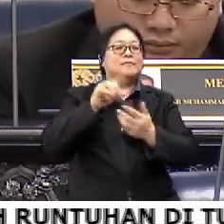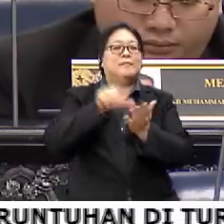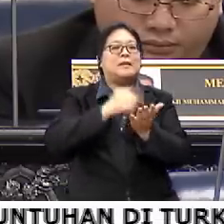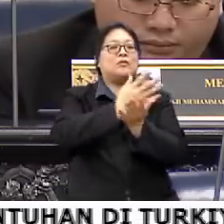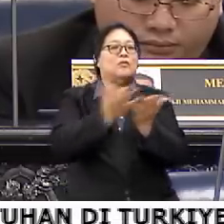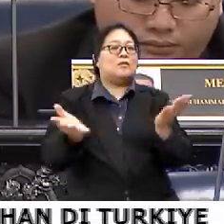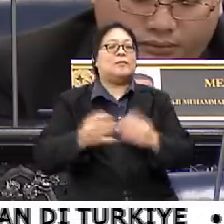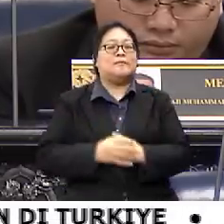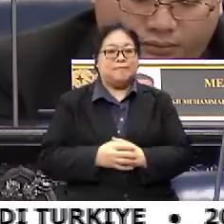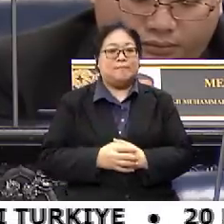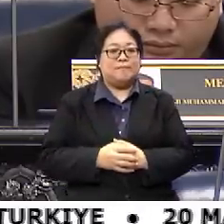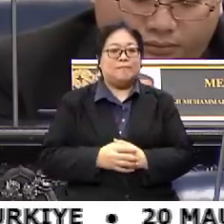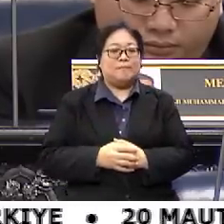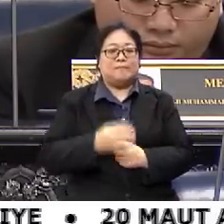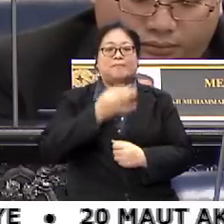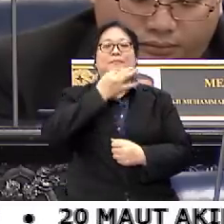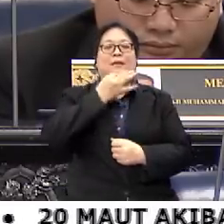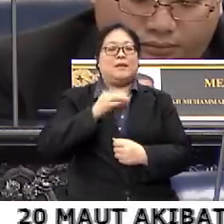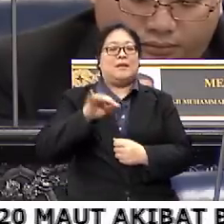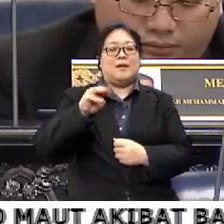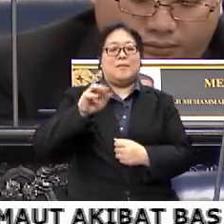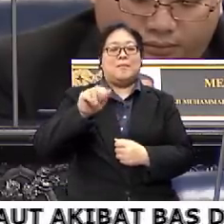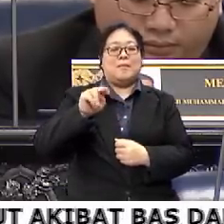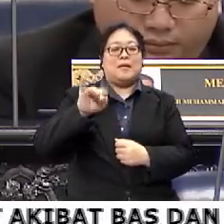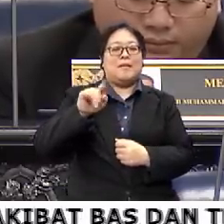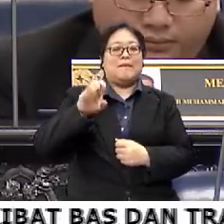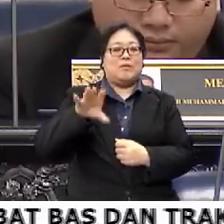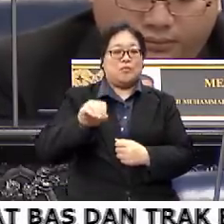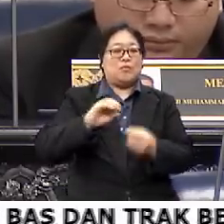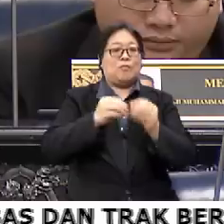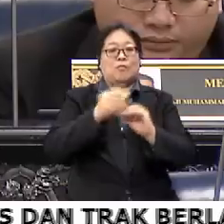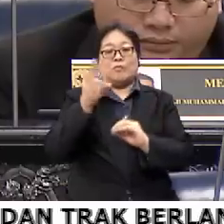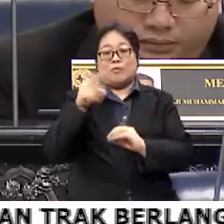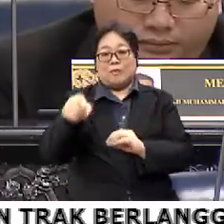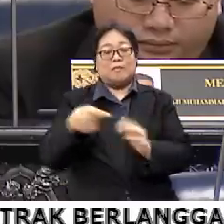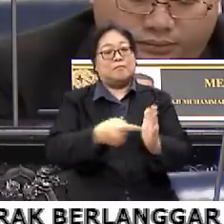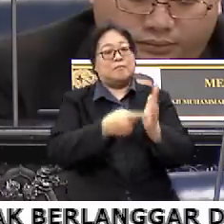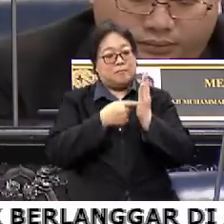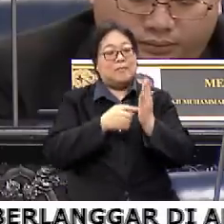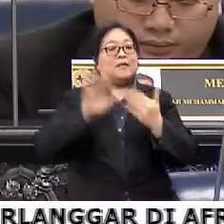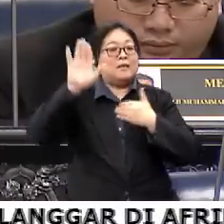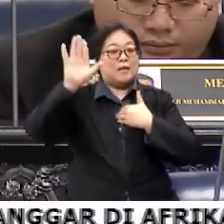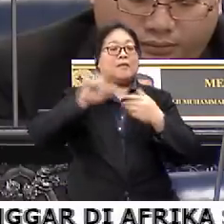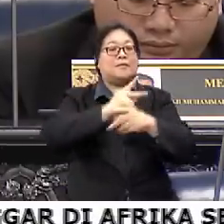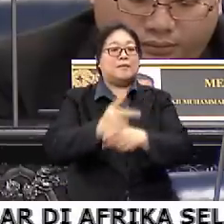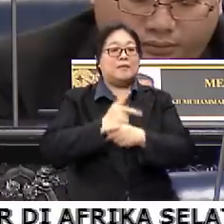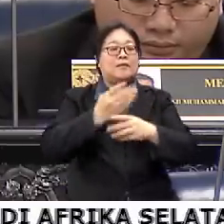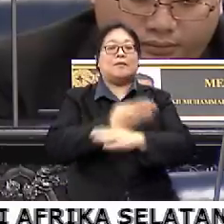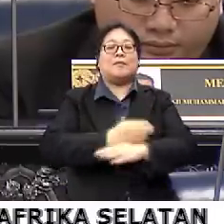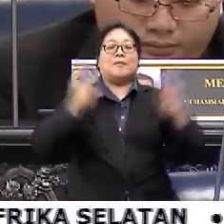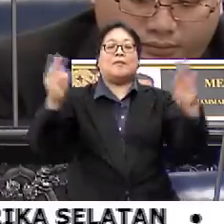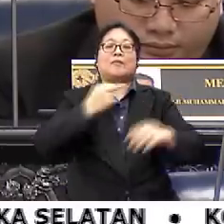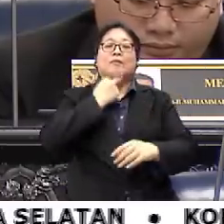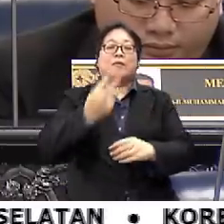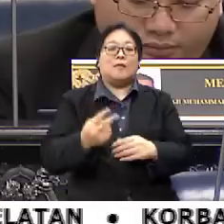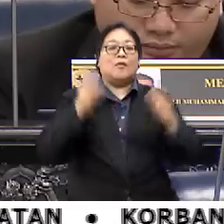sosial. Ironinya, Manifesto Pakatan Harapan dalam Perkara 17 mengemukakan janji menjamin kebebasan